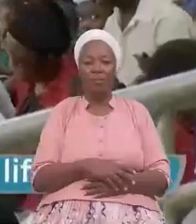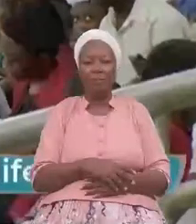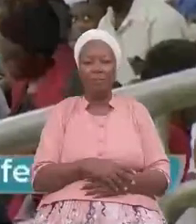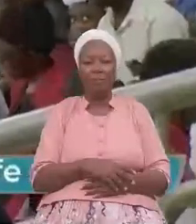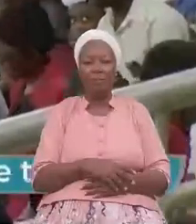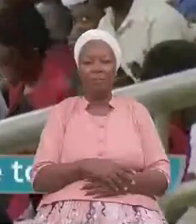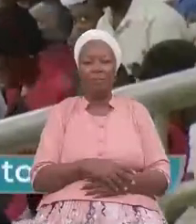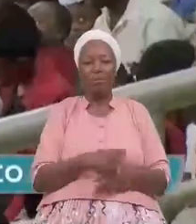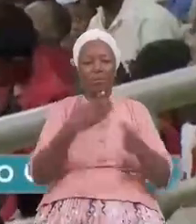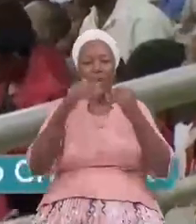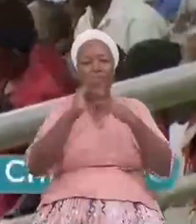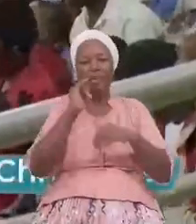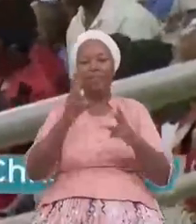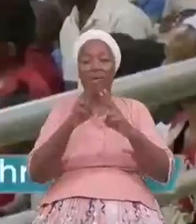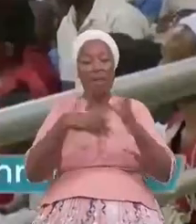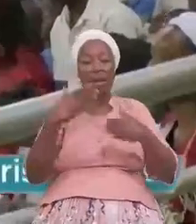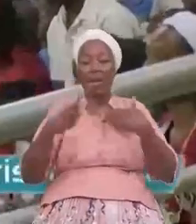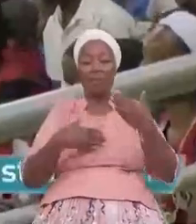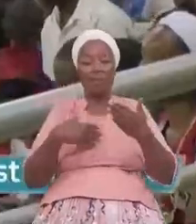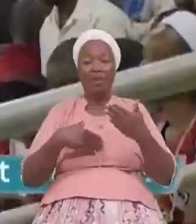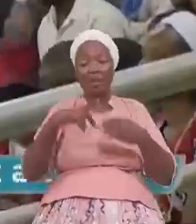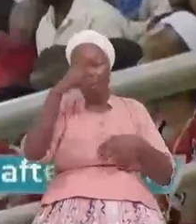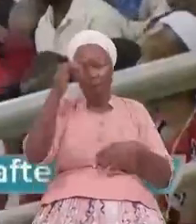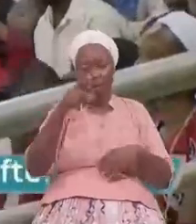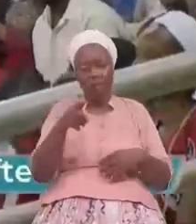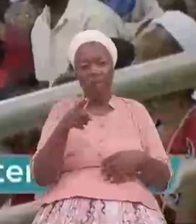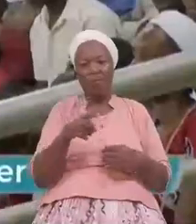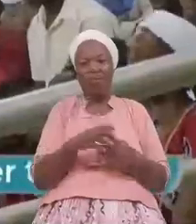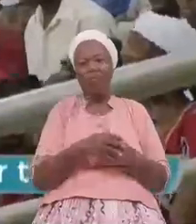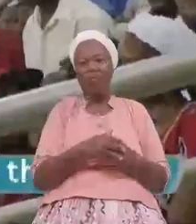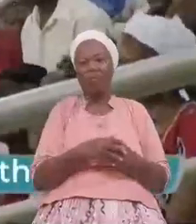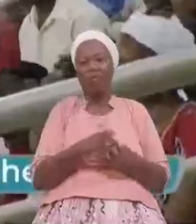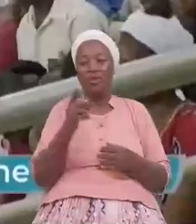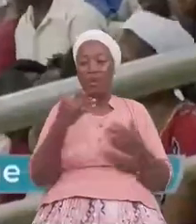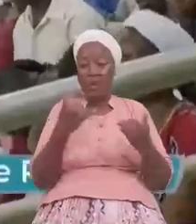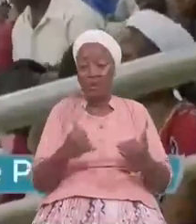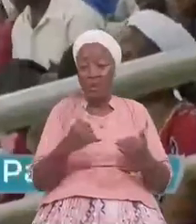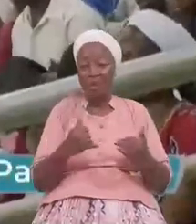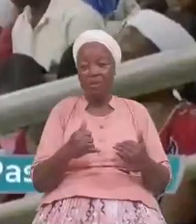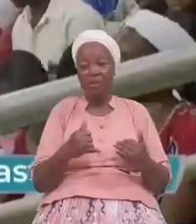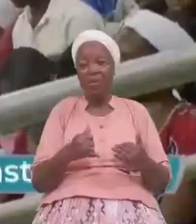Le ciel se réjouit sur toi. Tu es maintenant citoyen du royaume.